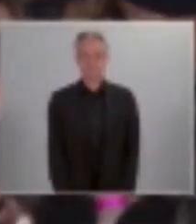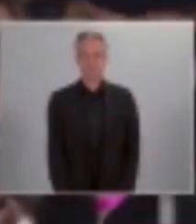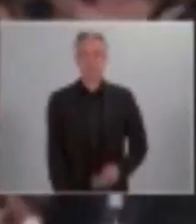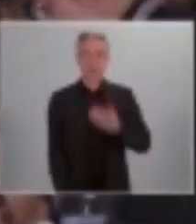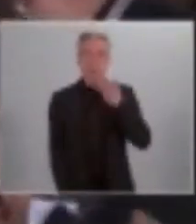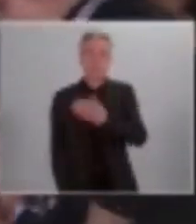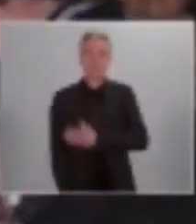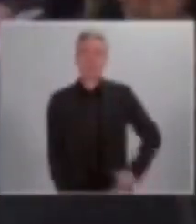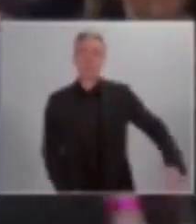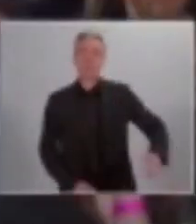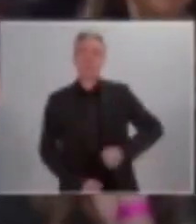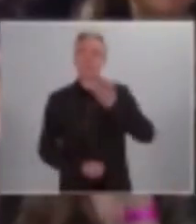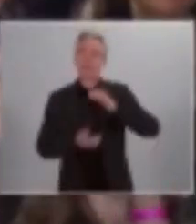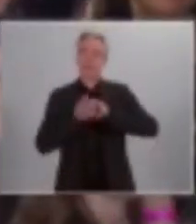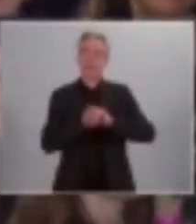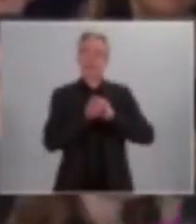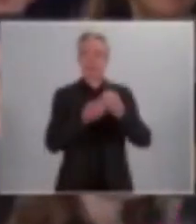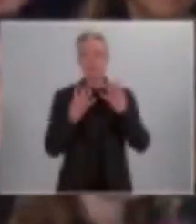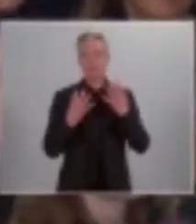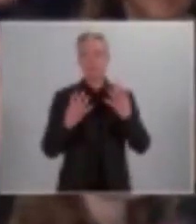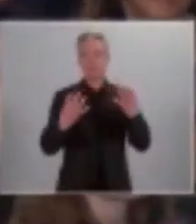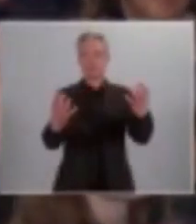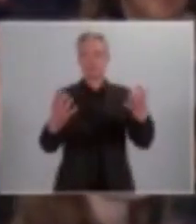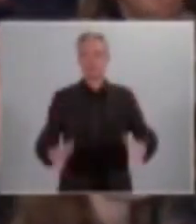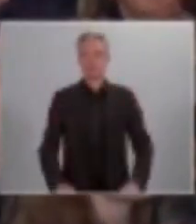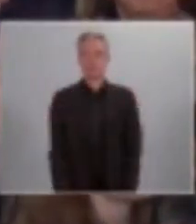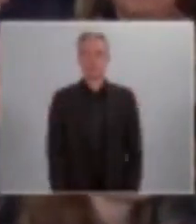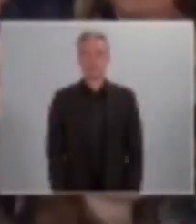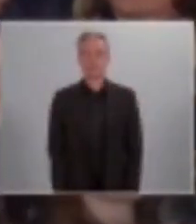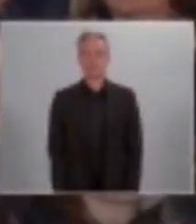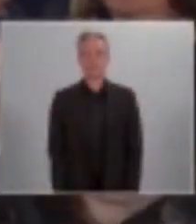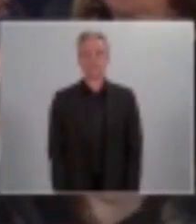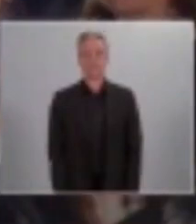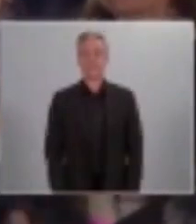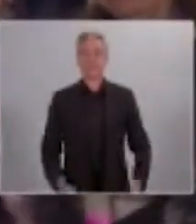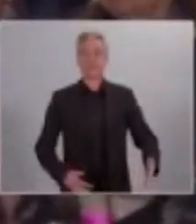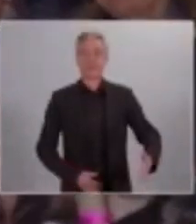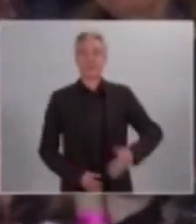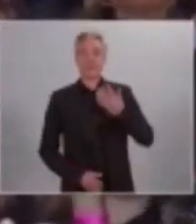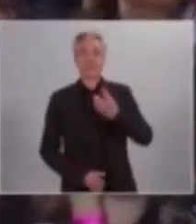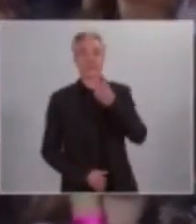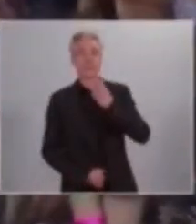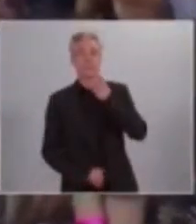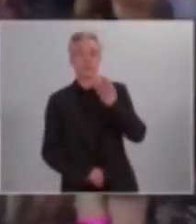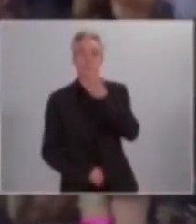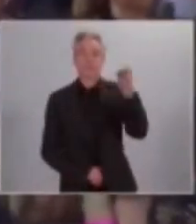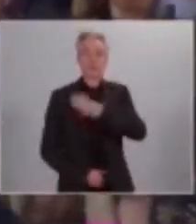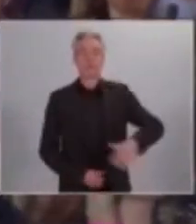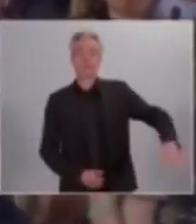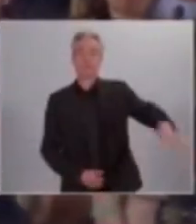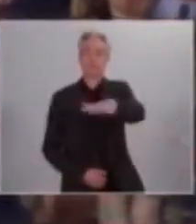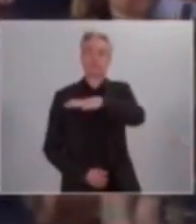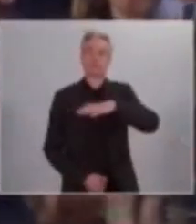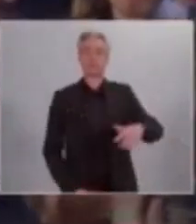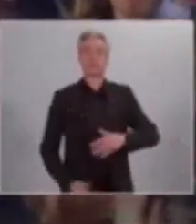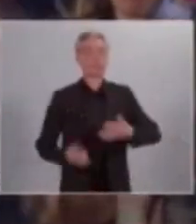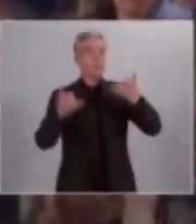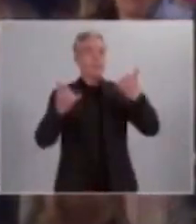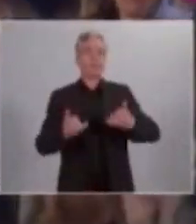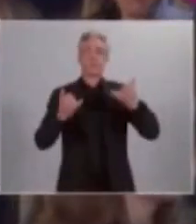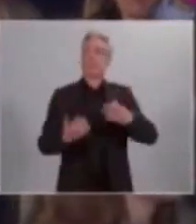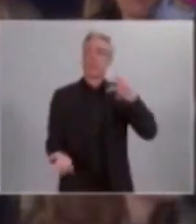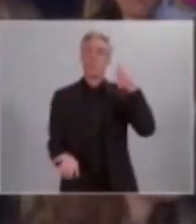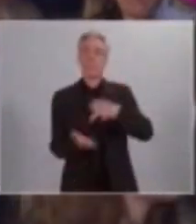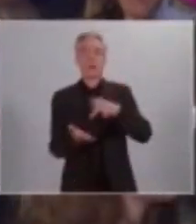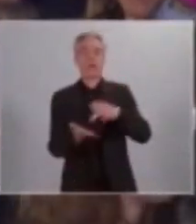วนคุณบอริสจอห์นสันของสหราชอาณาจักรก็แสดงความยินดีค่ะบอกว่าฝรั่งเศสเนี่ยเป็นมิตรสหายคนสนิทและคนสำคัญจ